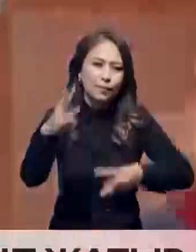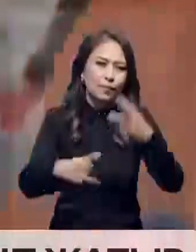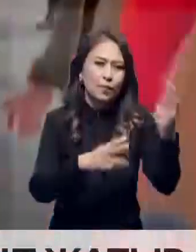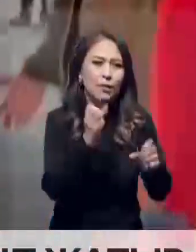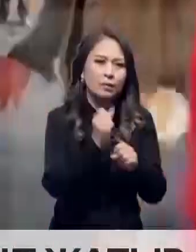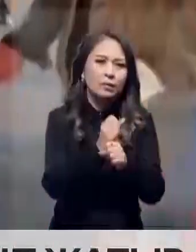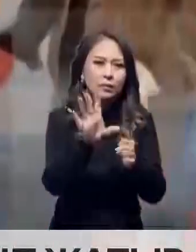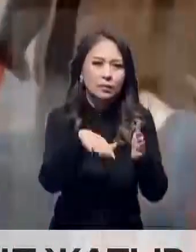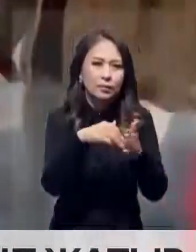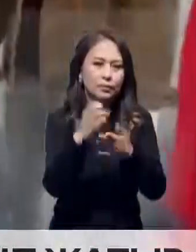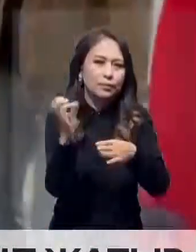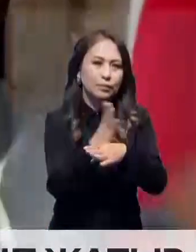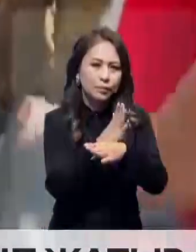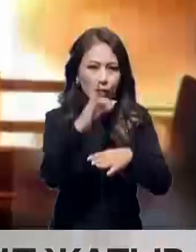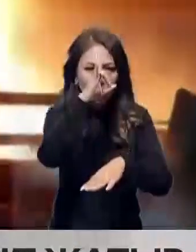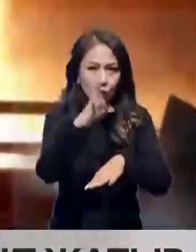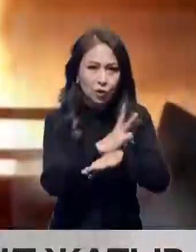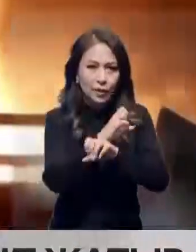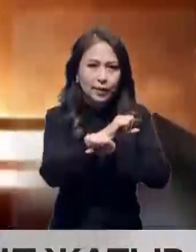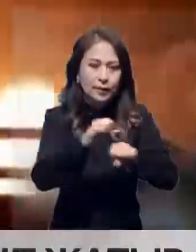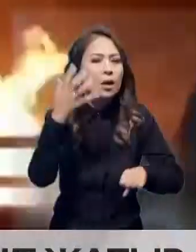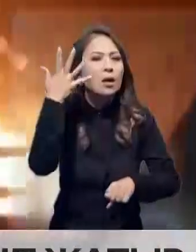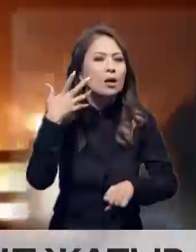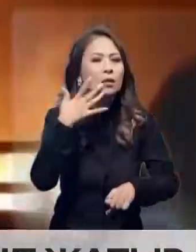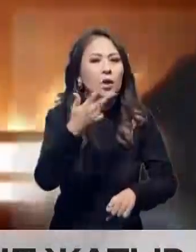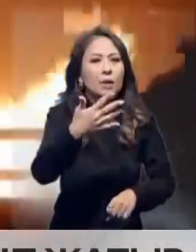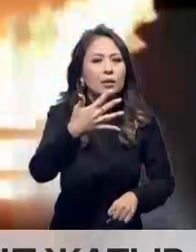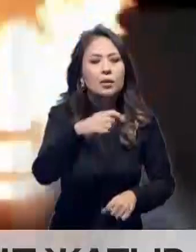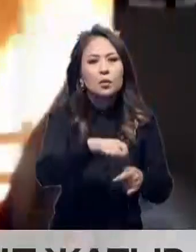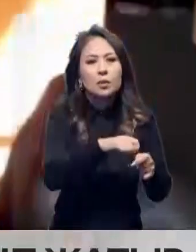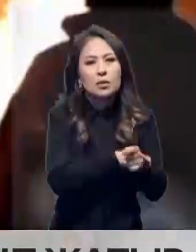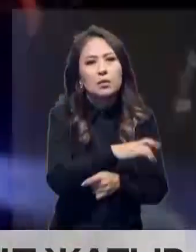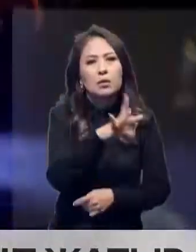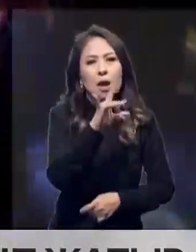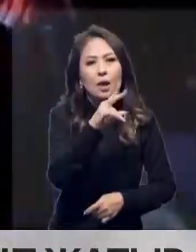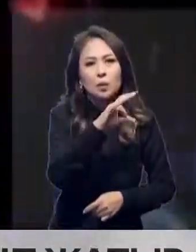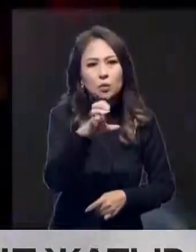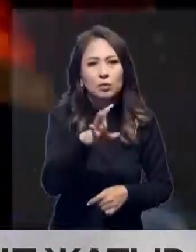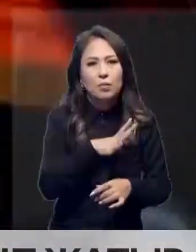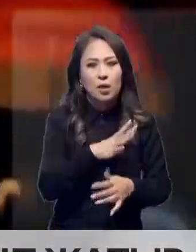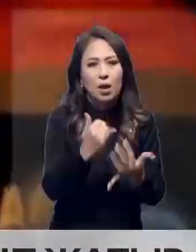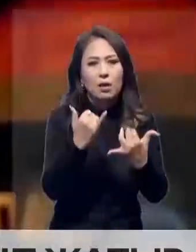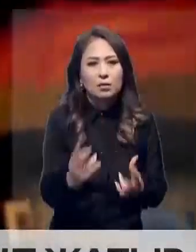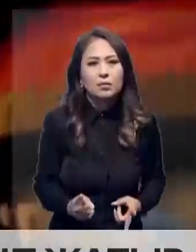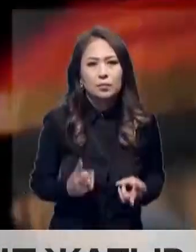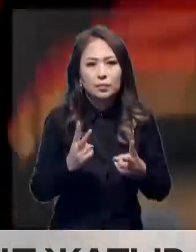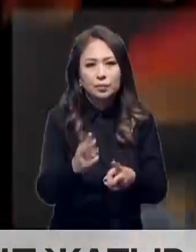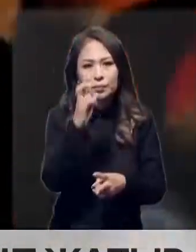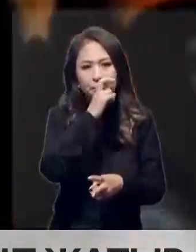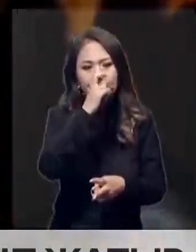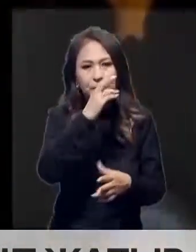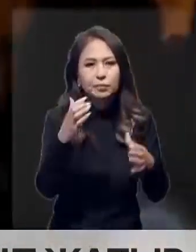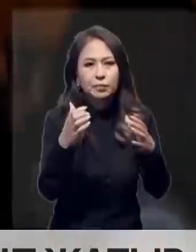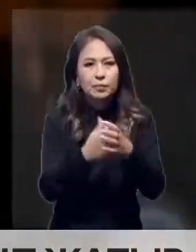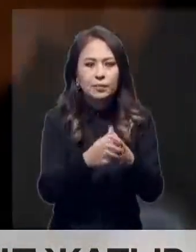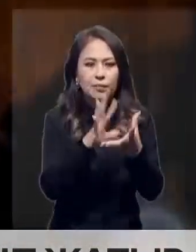сөндірушілер үйіндіні әлі аршып жатыр. Түндегі жарылыс кезінде жанған отын 50 метр радиусқа жайылған. Қазір қылмыстық іс қозғалған.